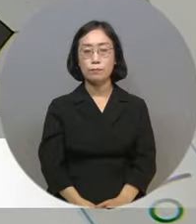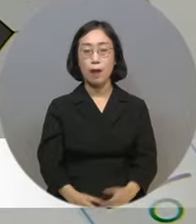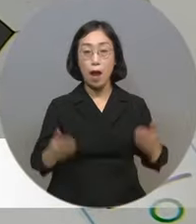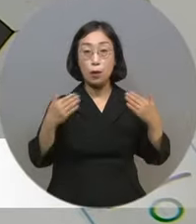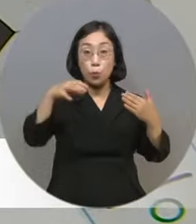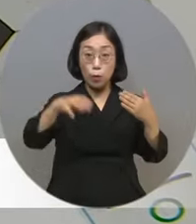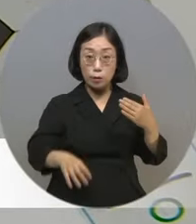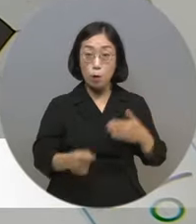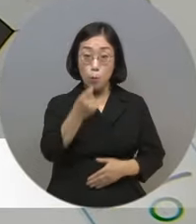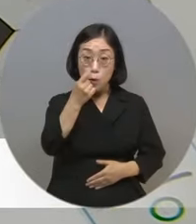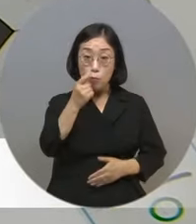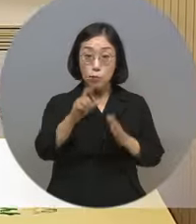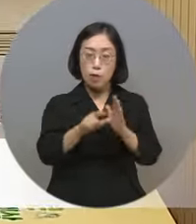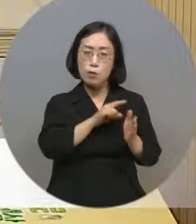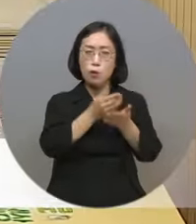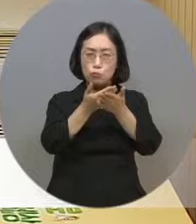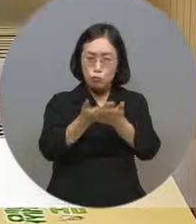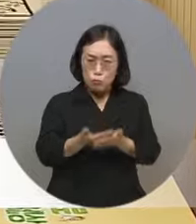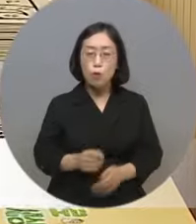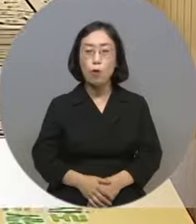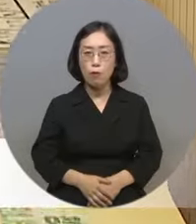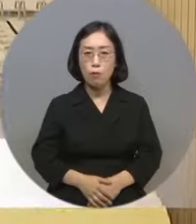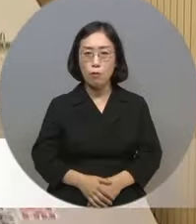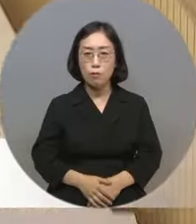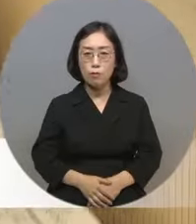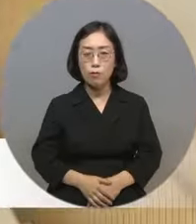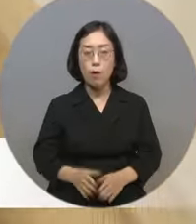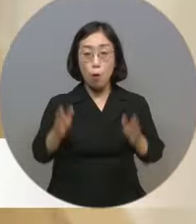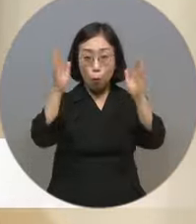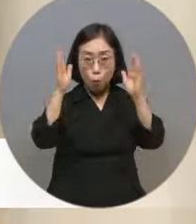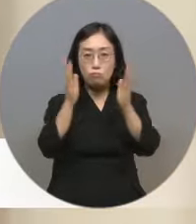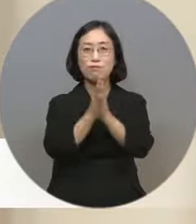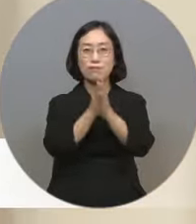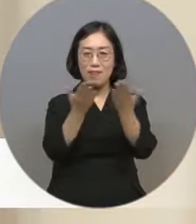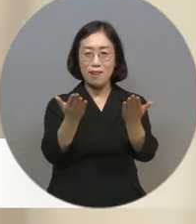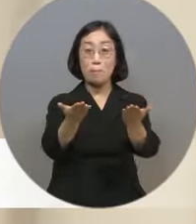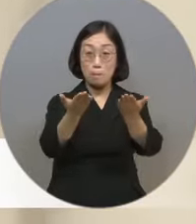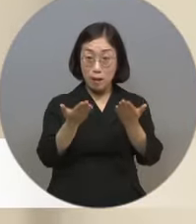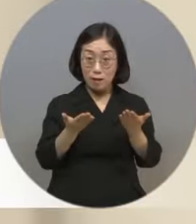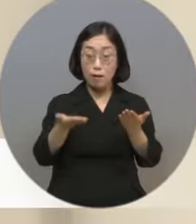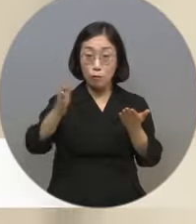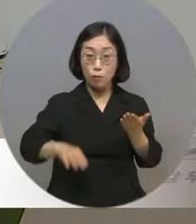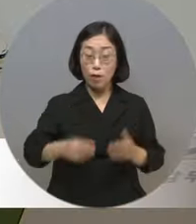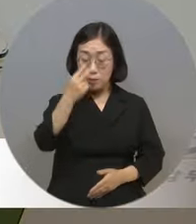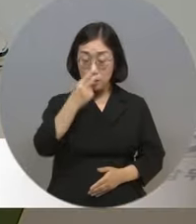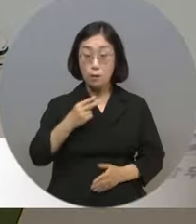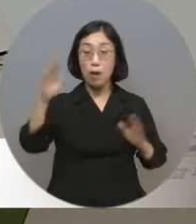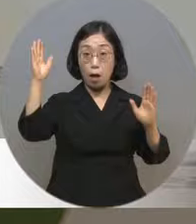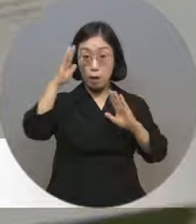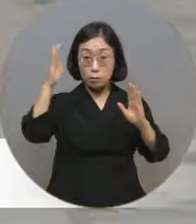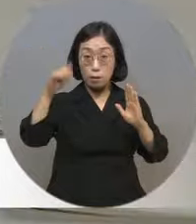학교에서 교육을 받을 때 학생들이 가장 먼저 마주하는 것은 교과서입니다. 그러나 시각장애 학생들이